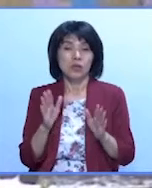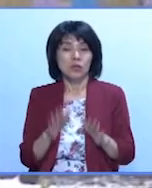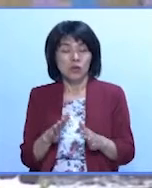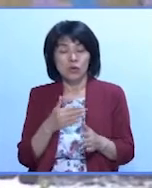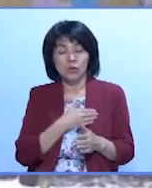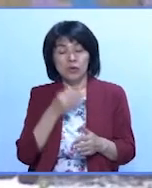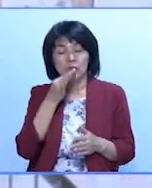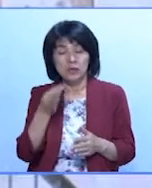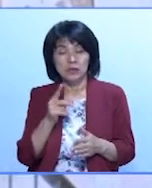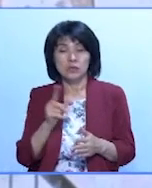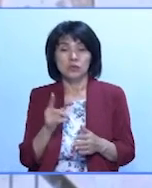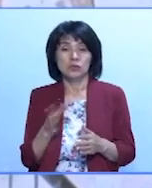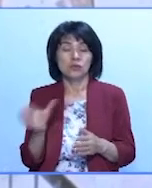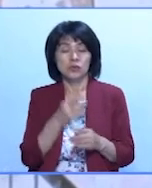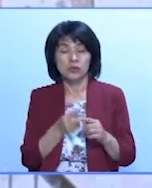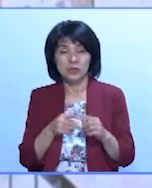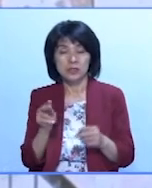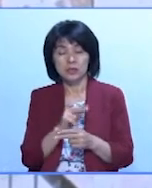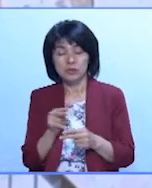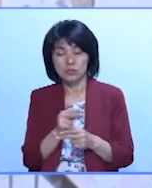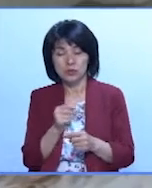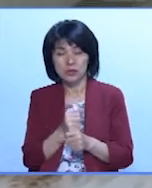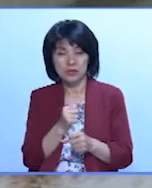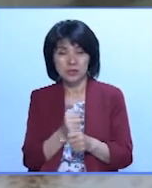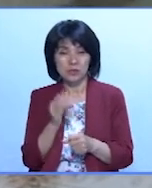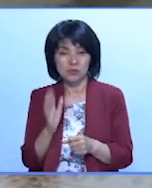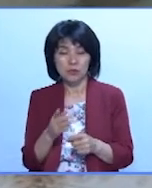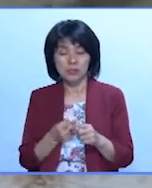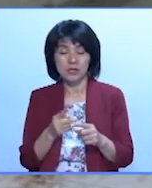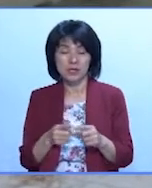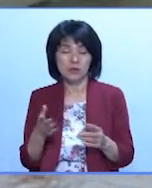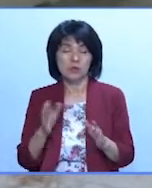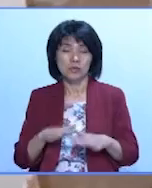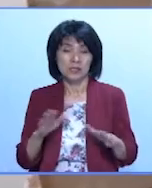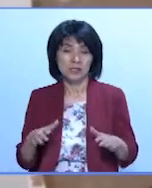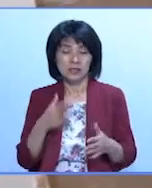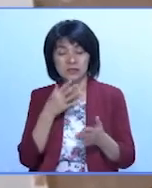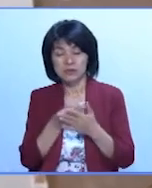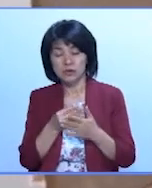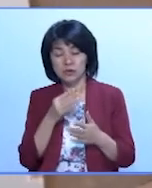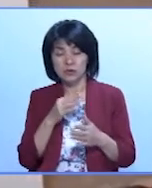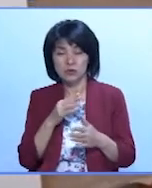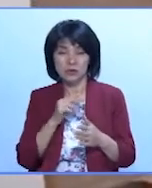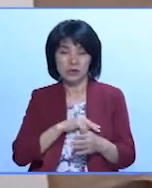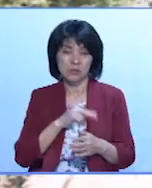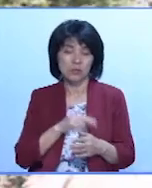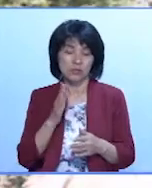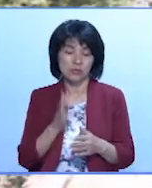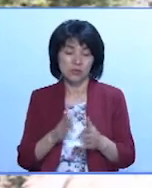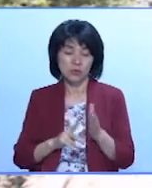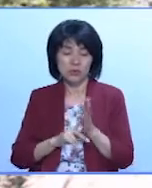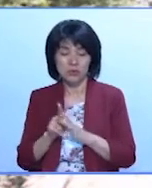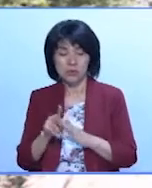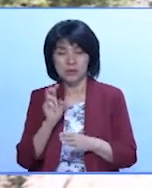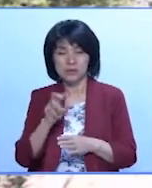абаттандырылады. Қалпына келтіру жұмыстары қарқынды жүріп жатыр. Сол себепті балабақша қыркүйек айында өз жұмысын бастайды дейді мамандар.